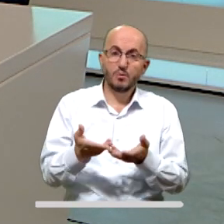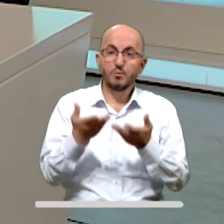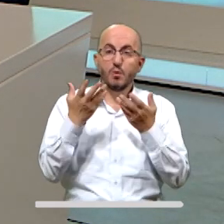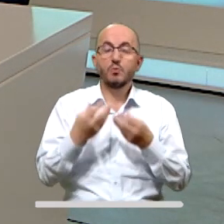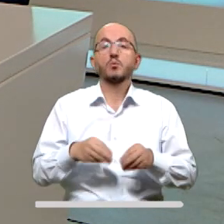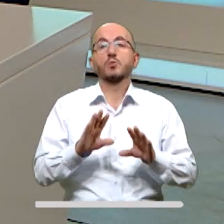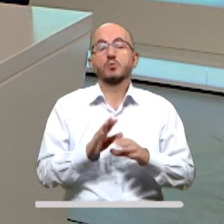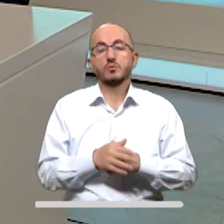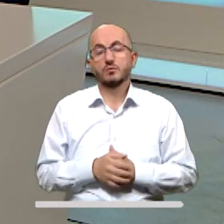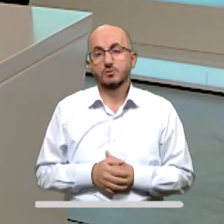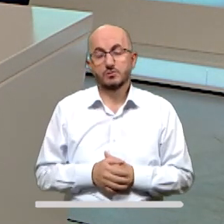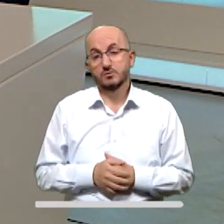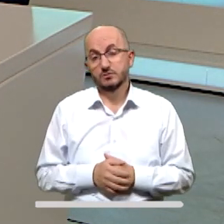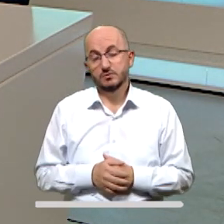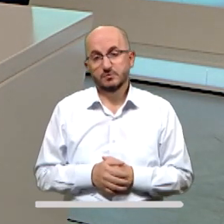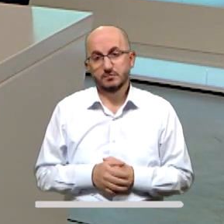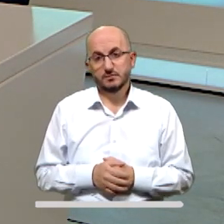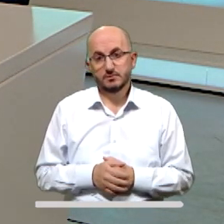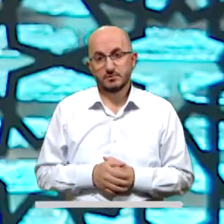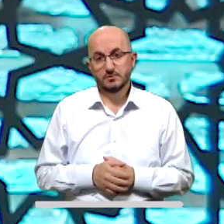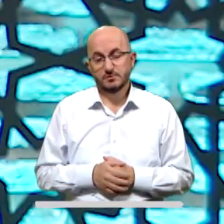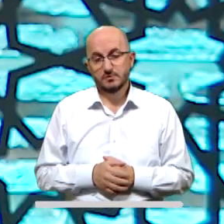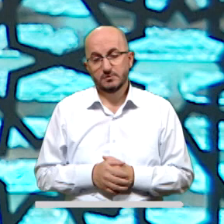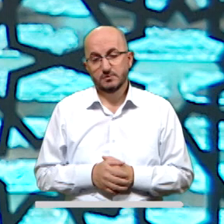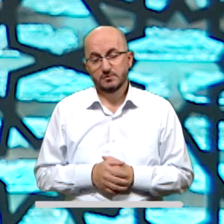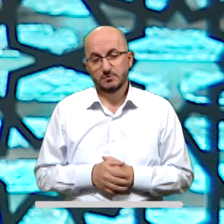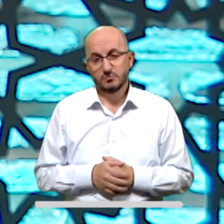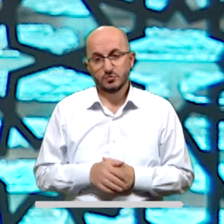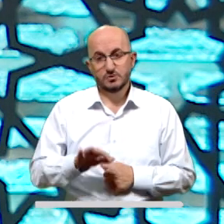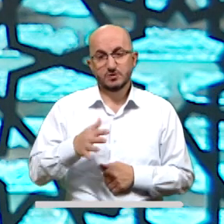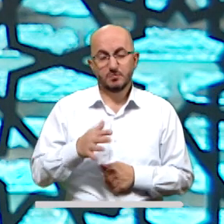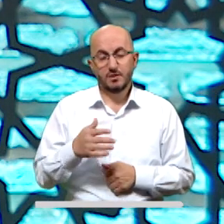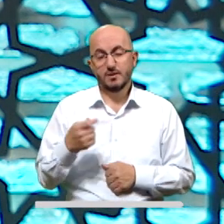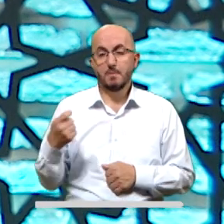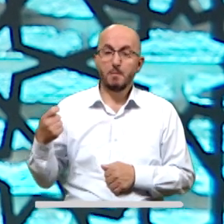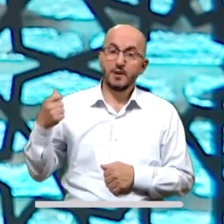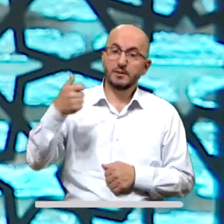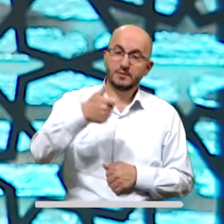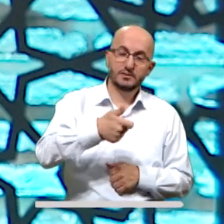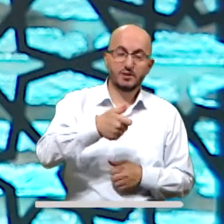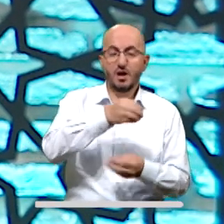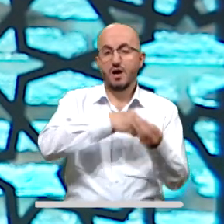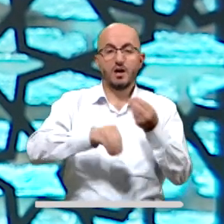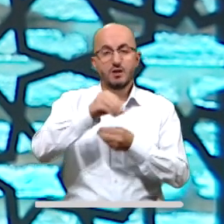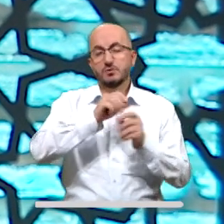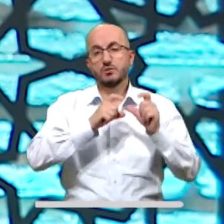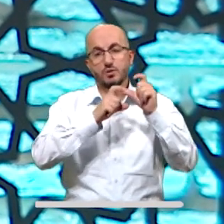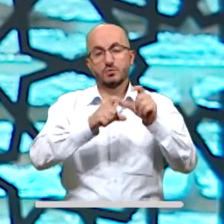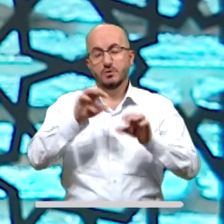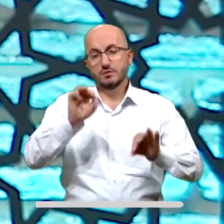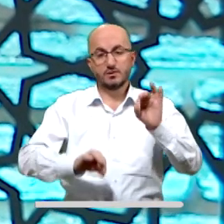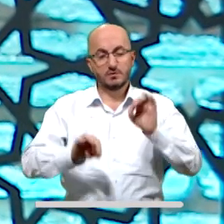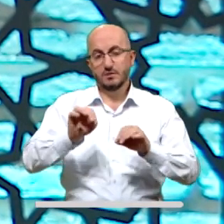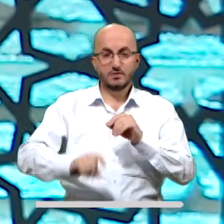ki, malum oluyor mu ki diyorum. Onu merak ettim. Peki, muhtemelen bir bedel hac sorusu diye değerlendiriyorum ben.